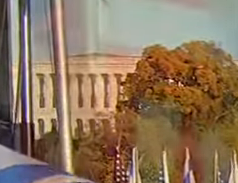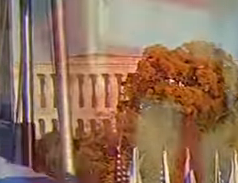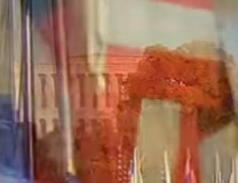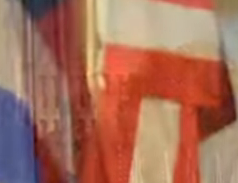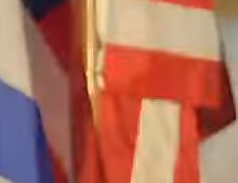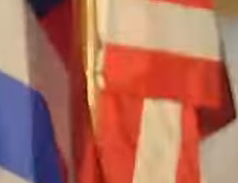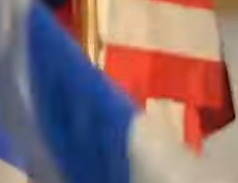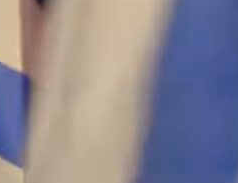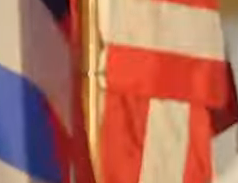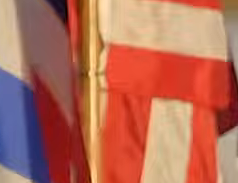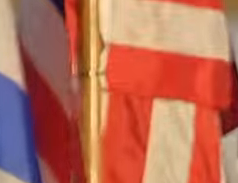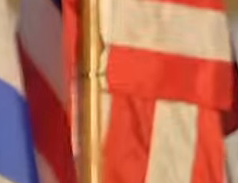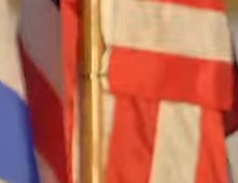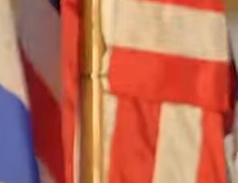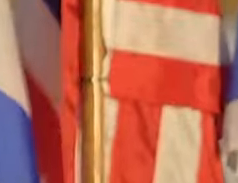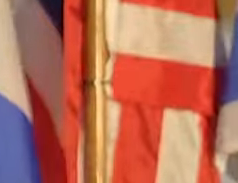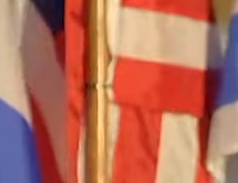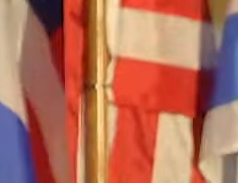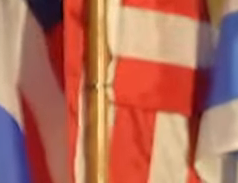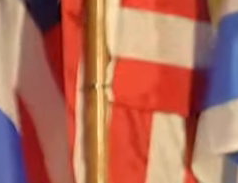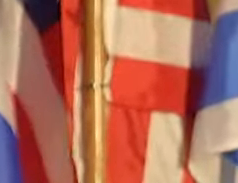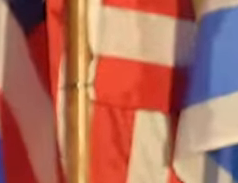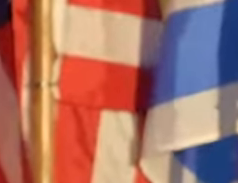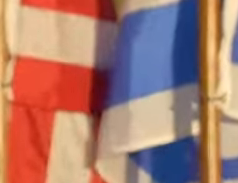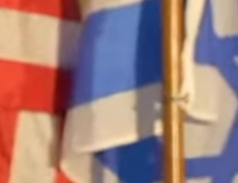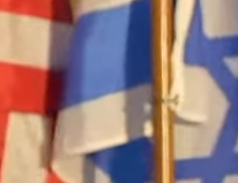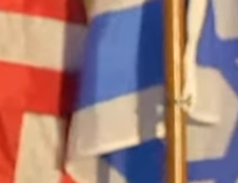וענק. איפה הכפיים לישי ריבו?